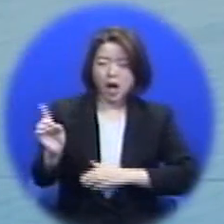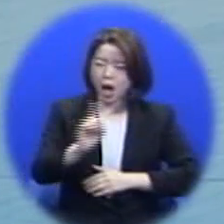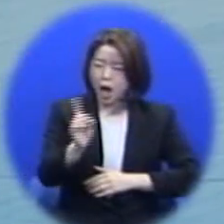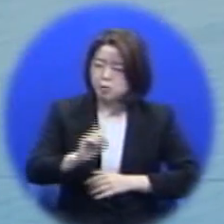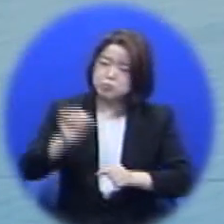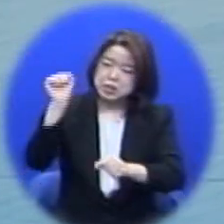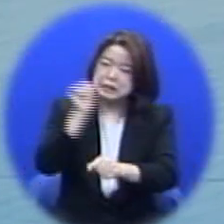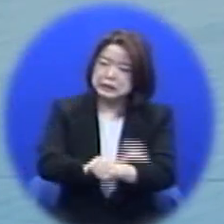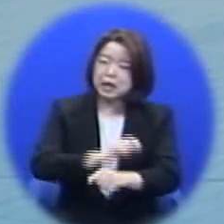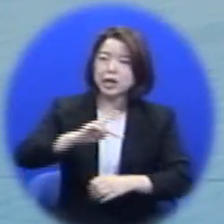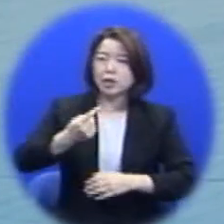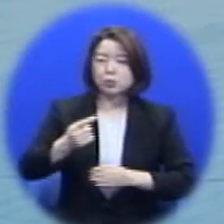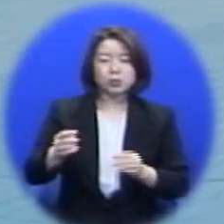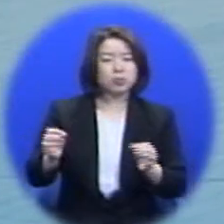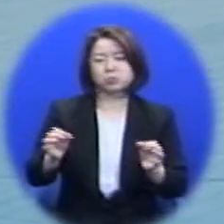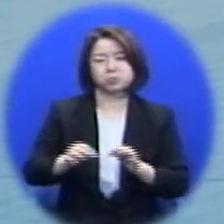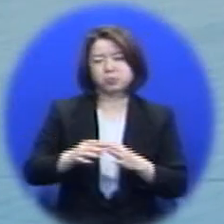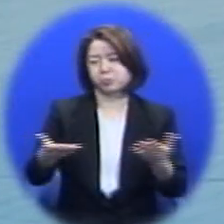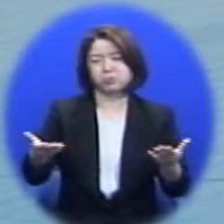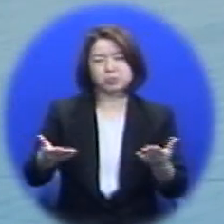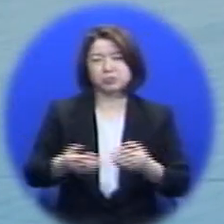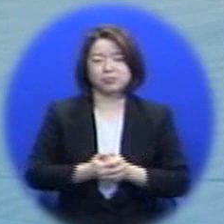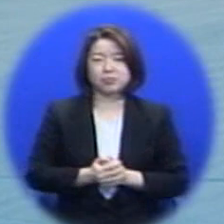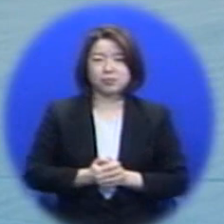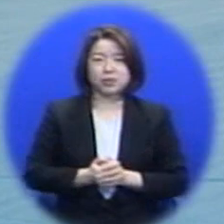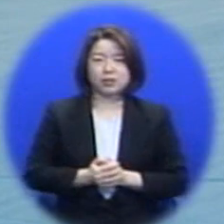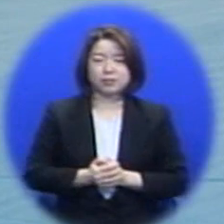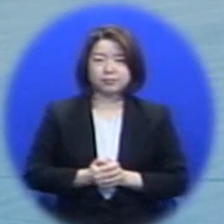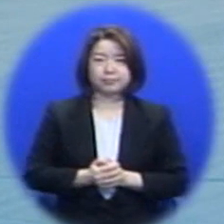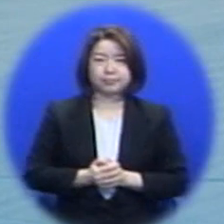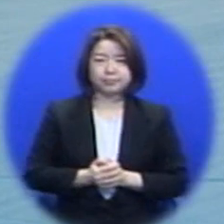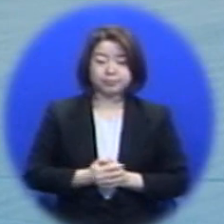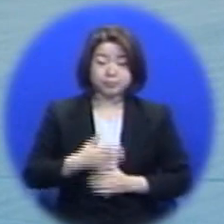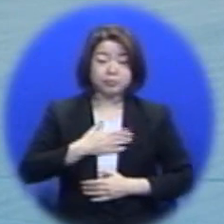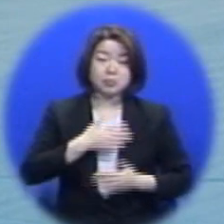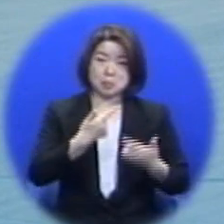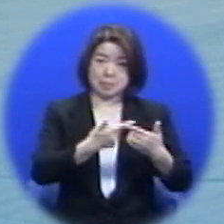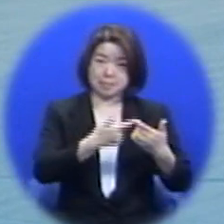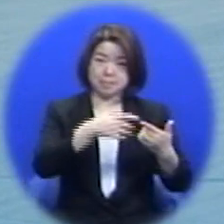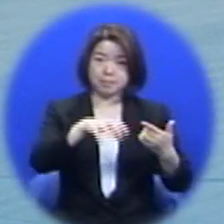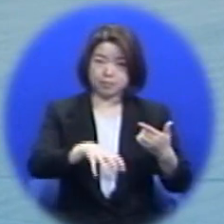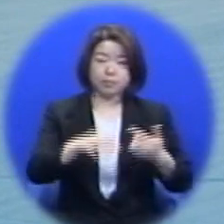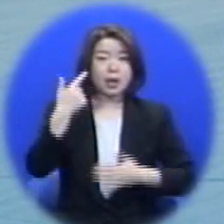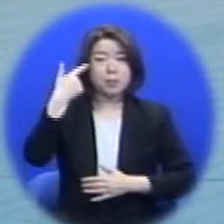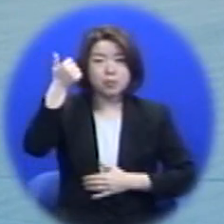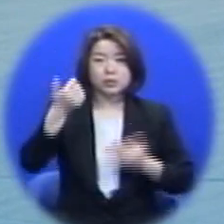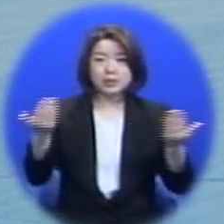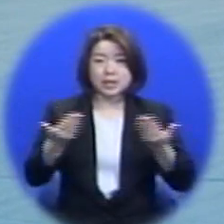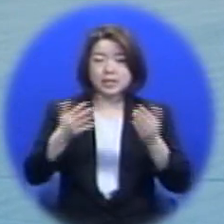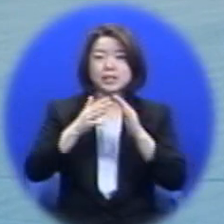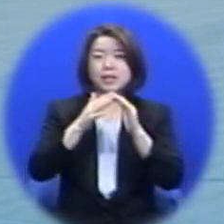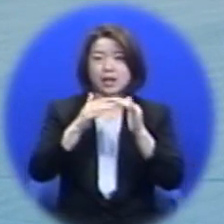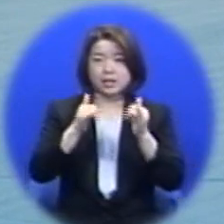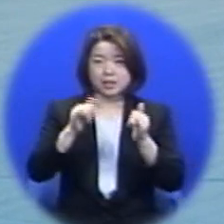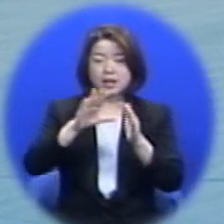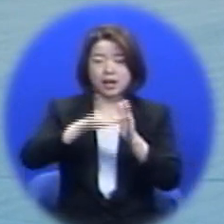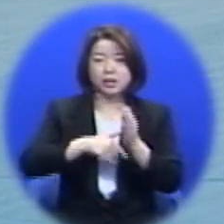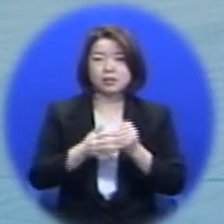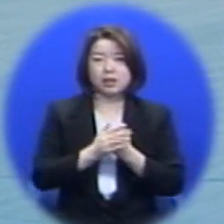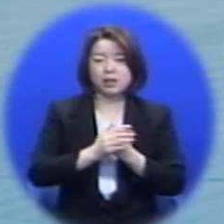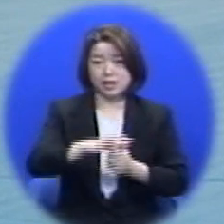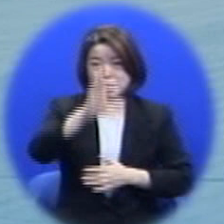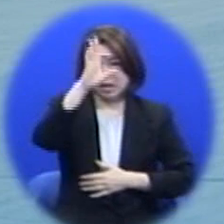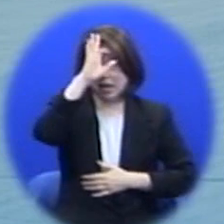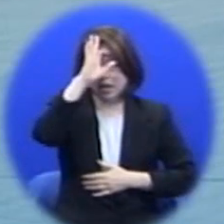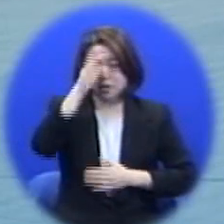소용이 없음을 깨달으셔야 돼요. 제가 부산에서 목회할 때 IMF 사태가